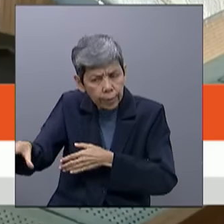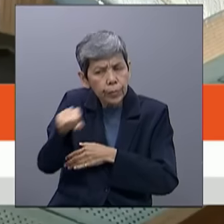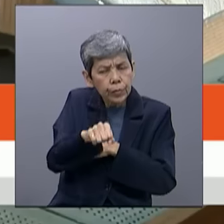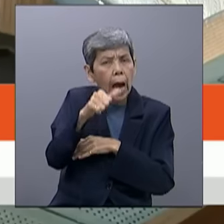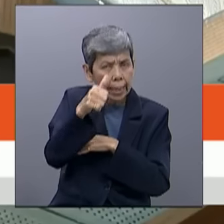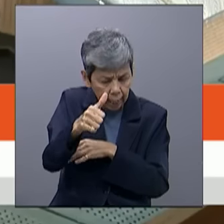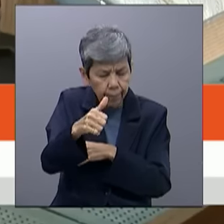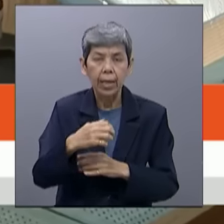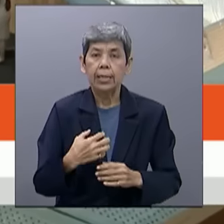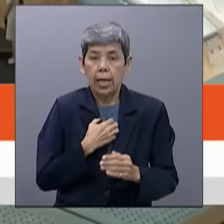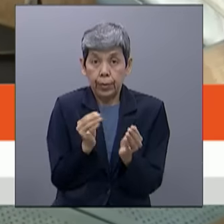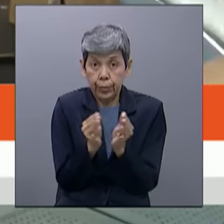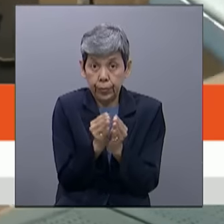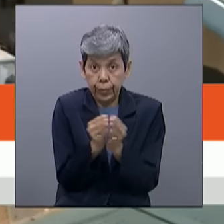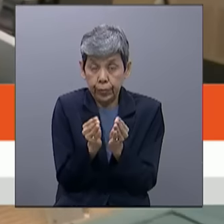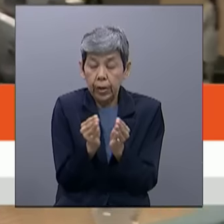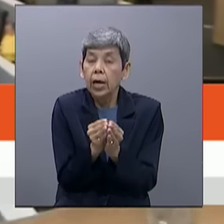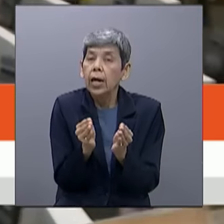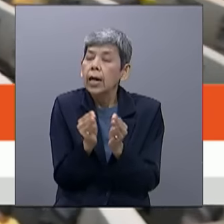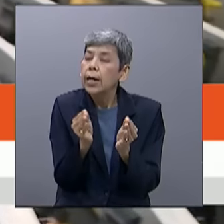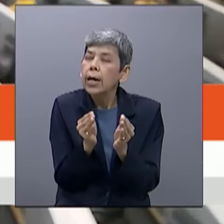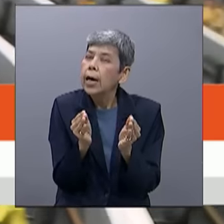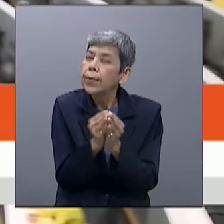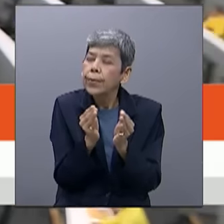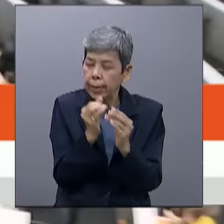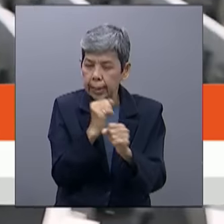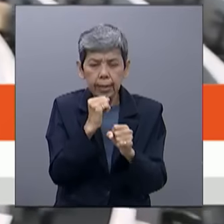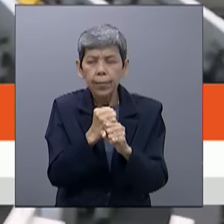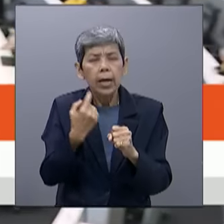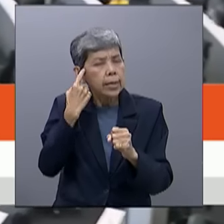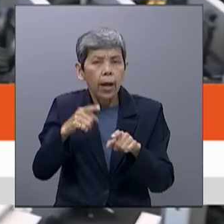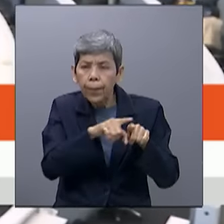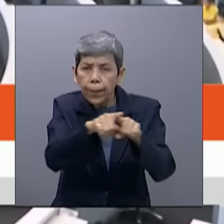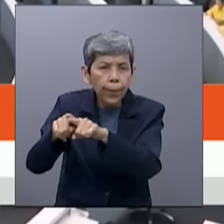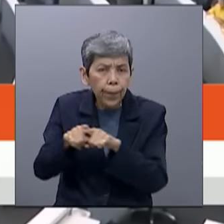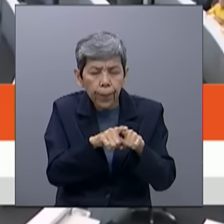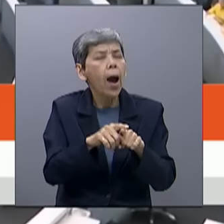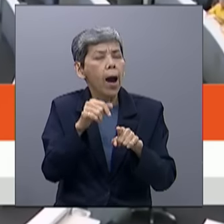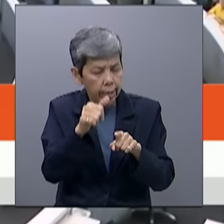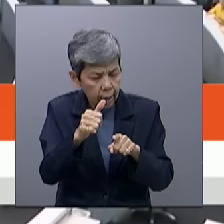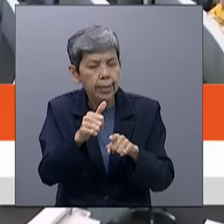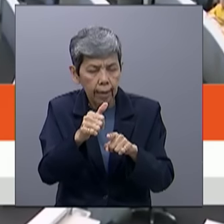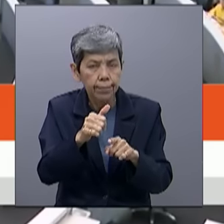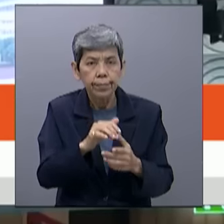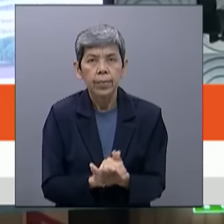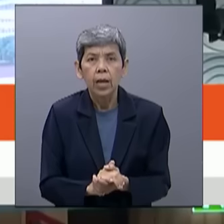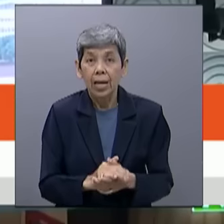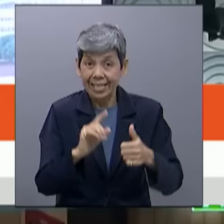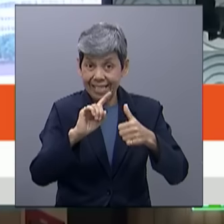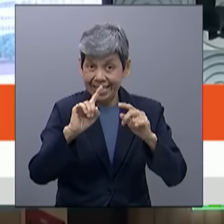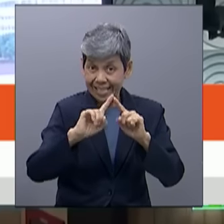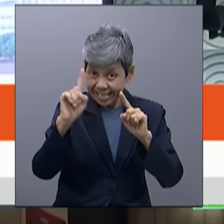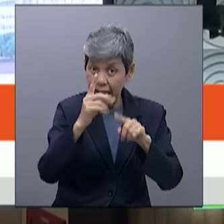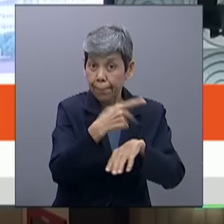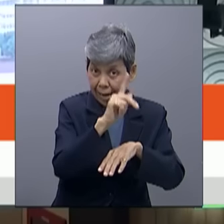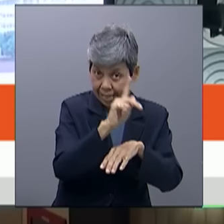พื่อให้เสียงมันเนี่ยไปกันในทางเดียวกันเป็นจำนวนมากๆทีเดียวเบอร์หนึ่งอ้าวประธ